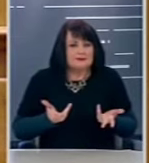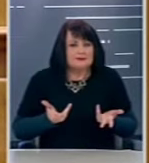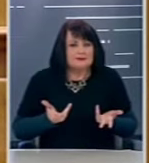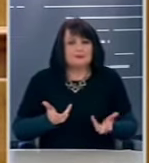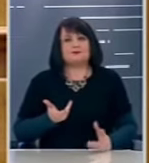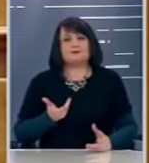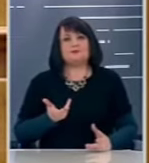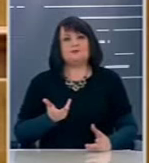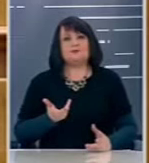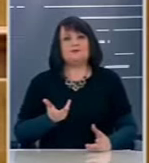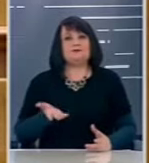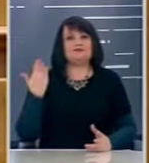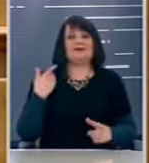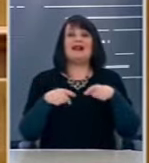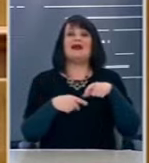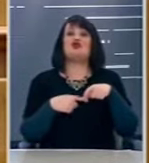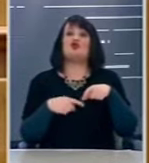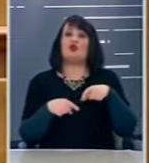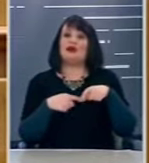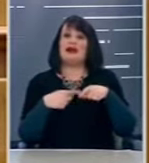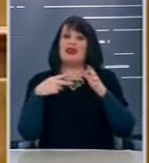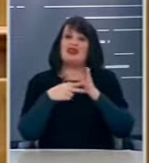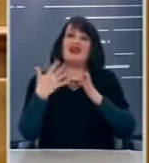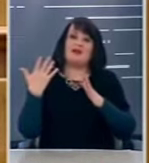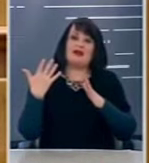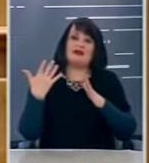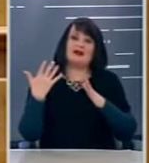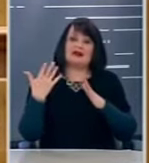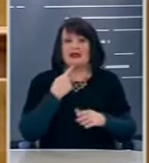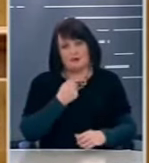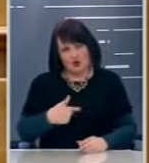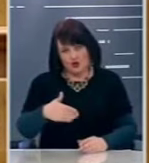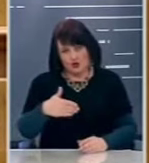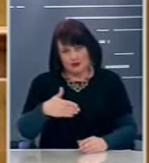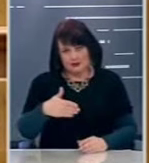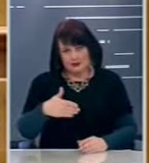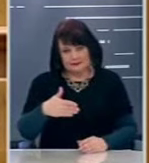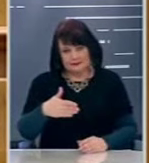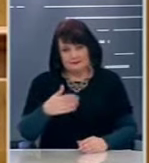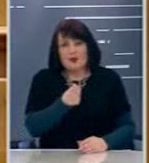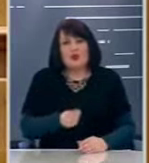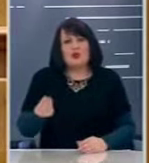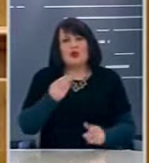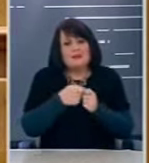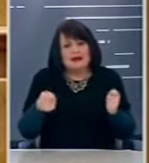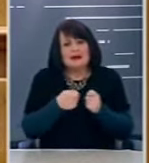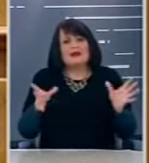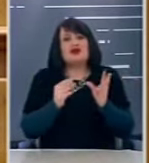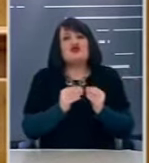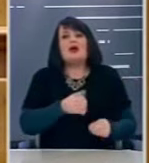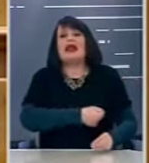τραπέζι από τα Χριστούγεννα του 2015, θα αναφερθώ σε λίγο σε αυτό, για επιπλέον μέτρα